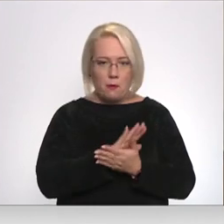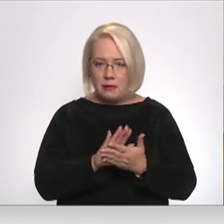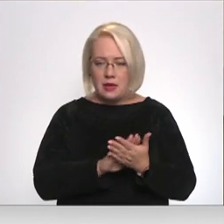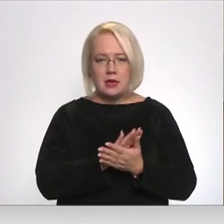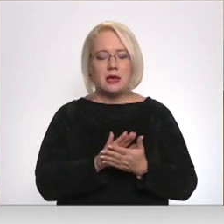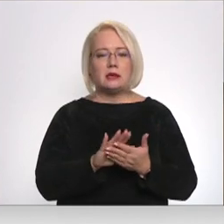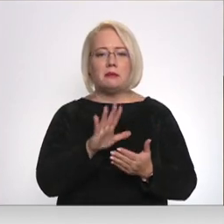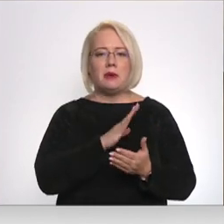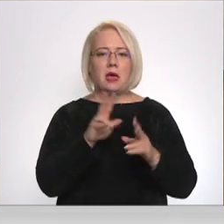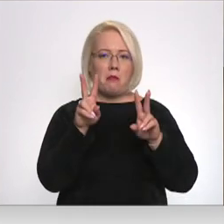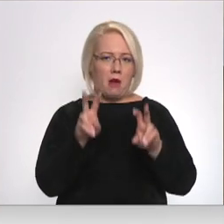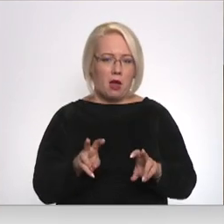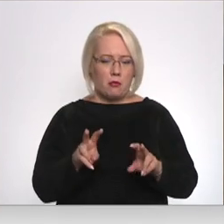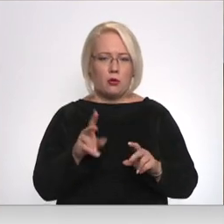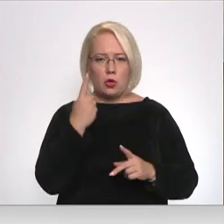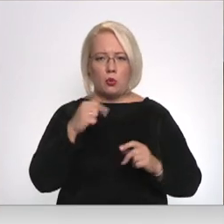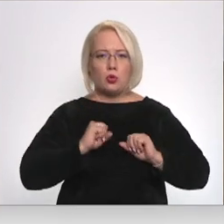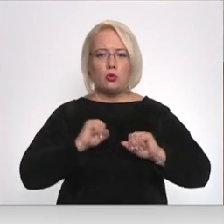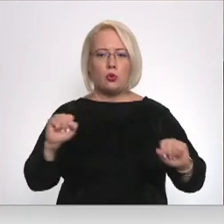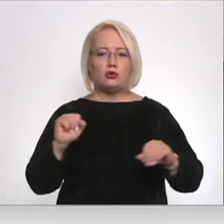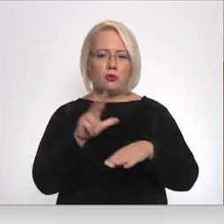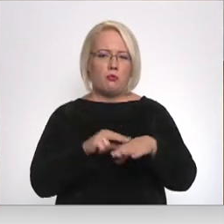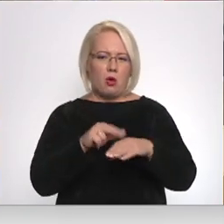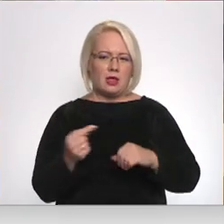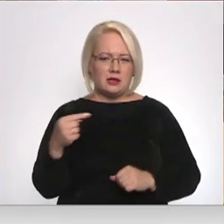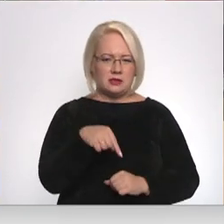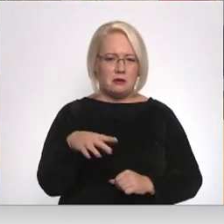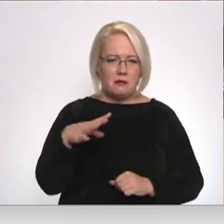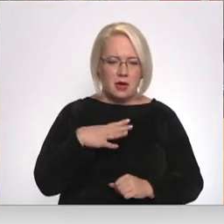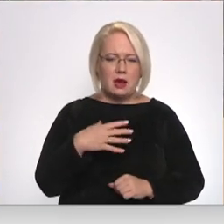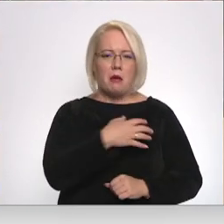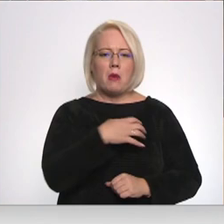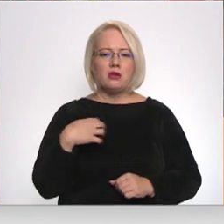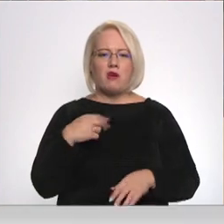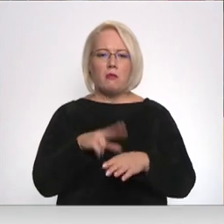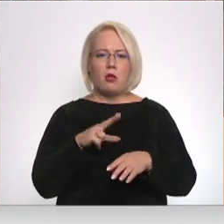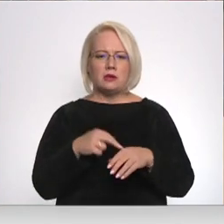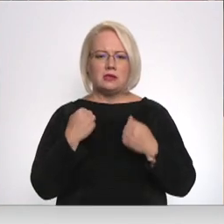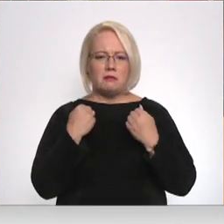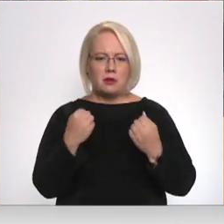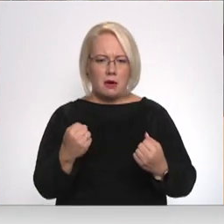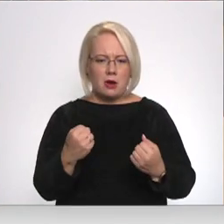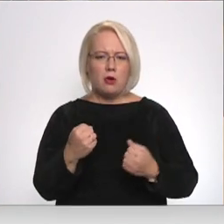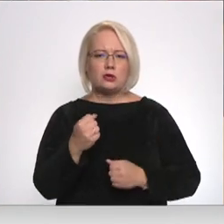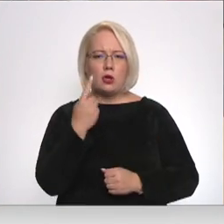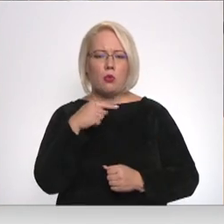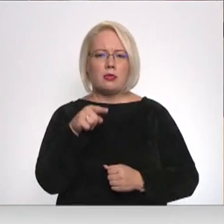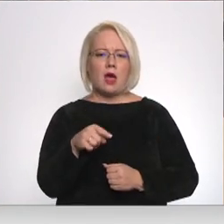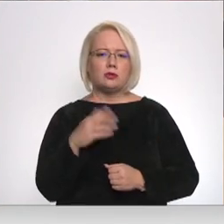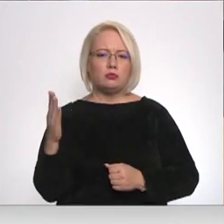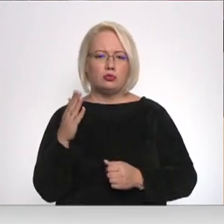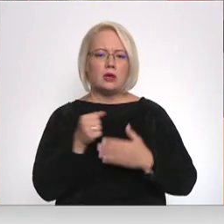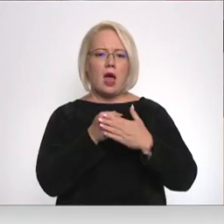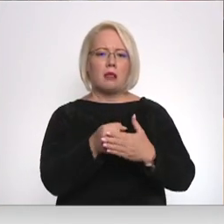Bija arī pārbaudes, protams, no drošības policijas un ik pa laikam piebrauc pašvaldības policija. Tā kā no tās puses atbalsts